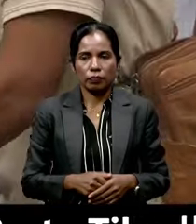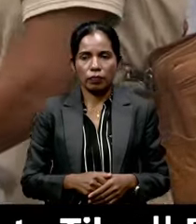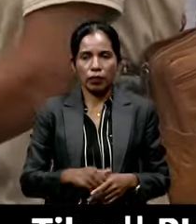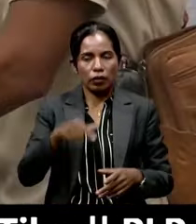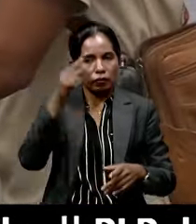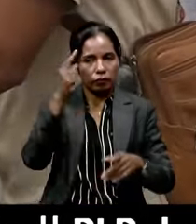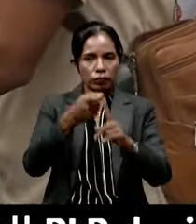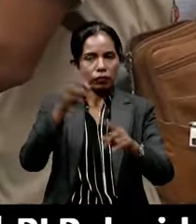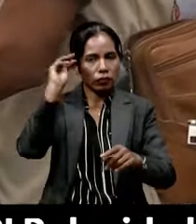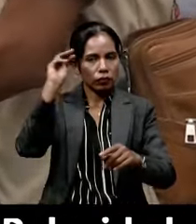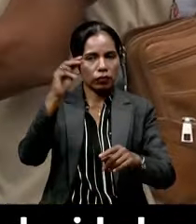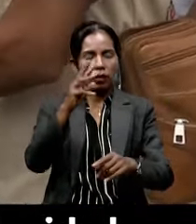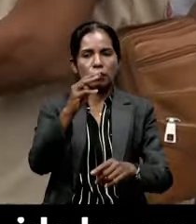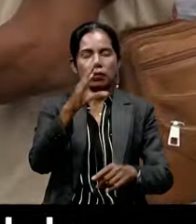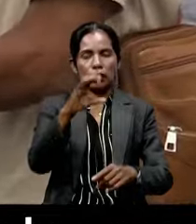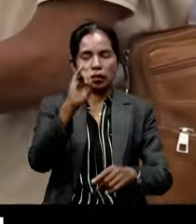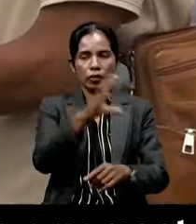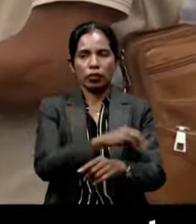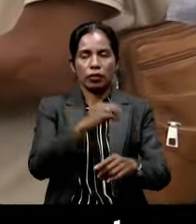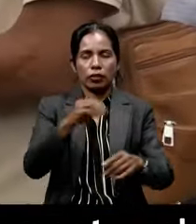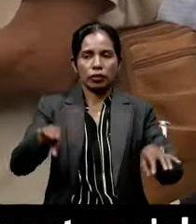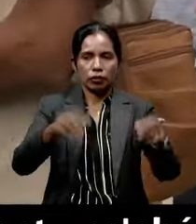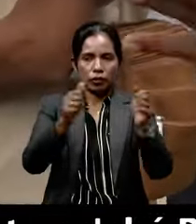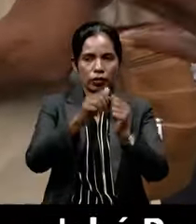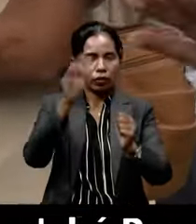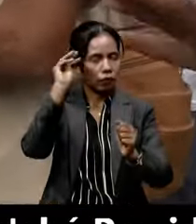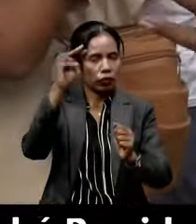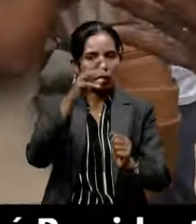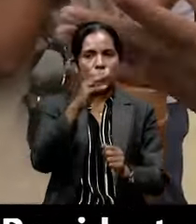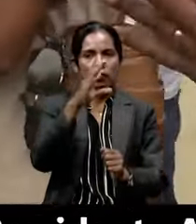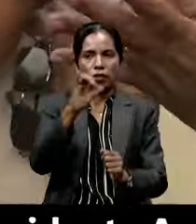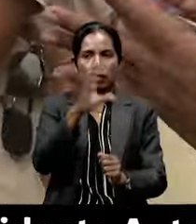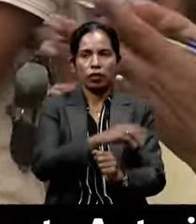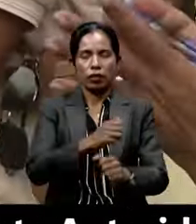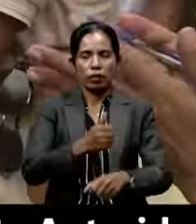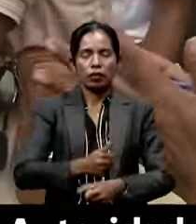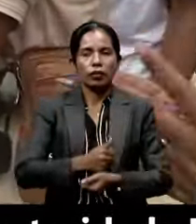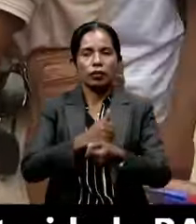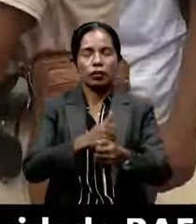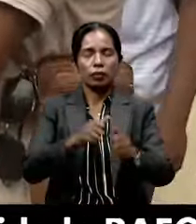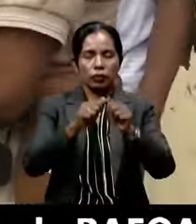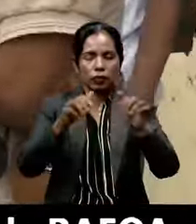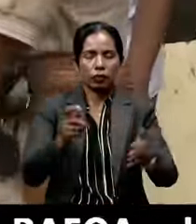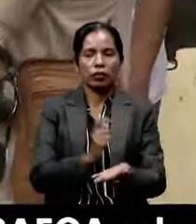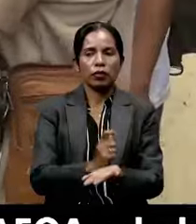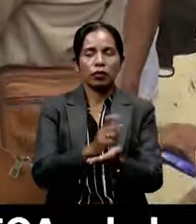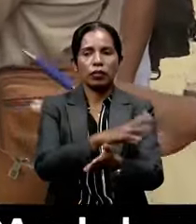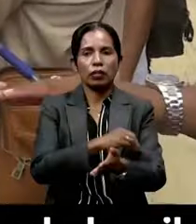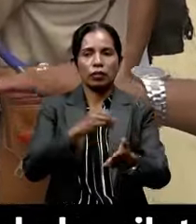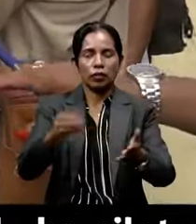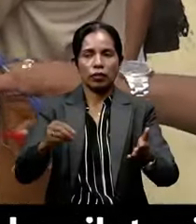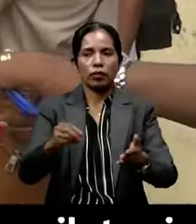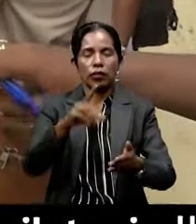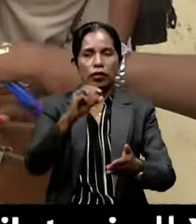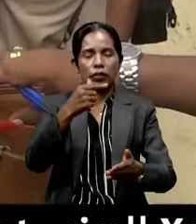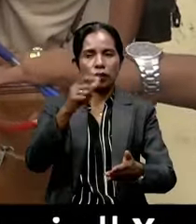Governo lius ministeru coordenador asunto ekonomiku, coordena ho ministeru komersi no industria, autoridade administrativa tauro, no centro logistika nasional,